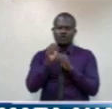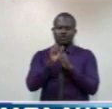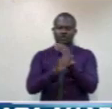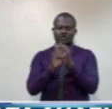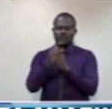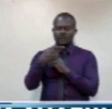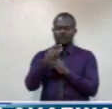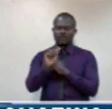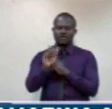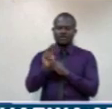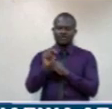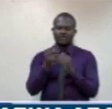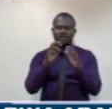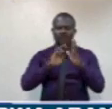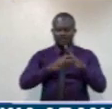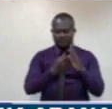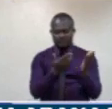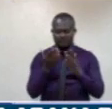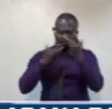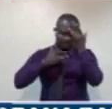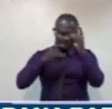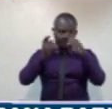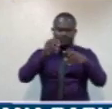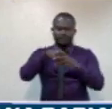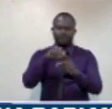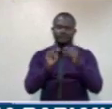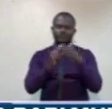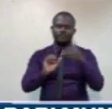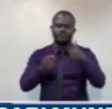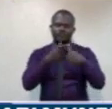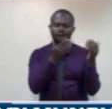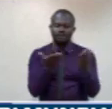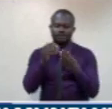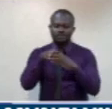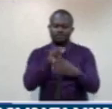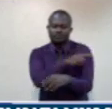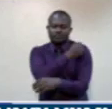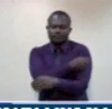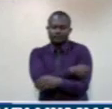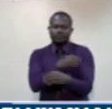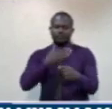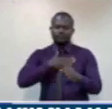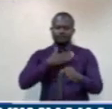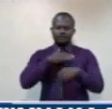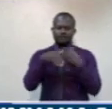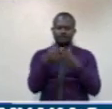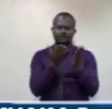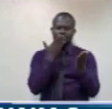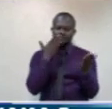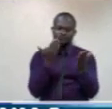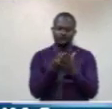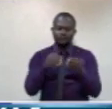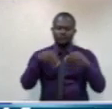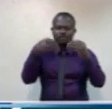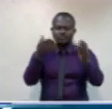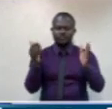Gakenke byatangiye kwakira abarwayi babigana. Aba ba mbere bakiriwe kuri bitaro bishimiye serivisi nziza bahawe